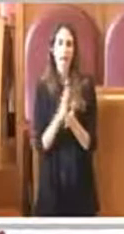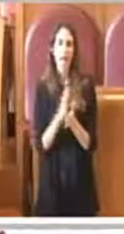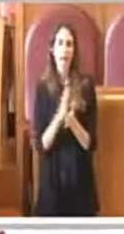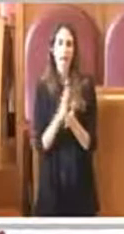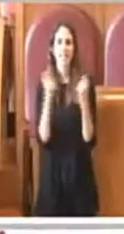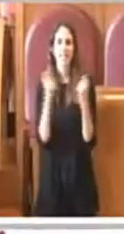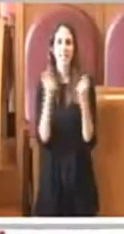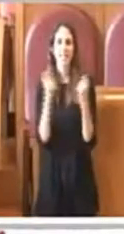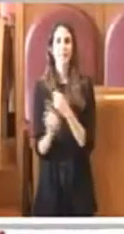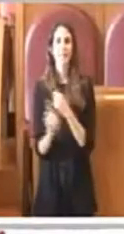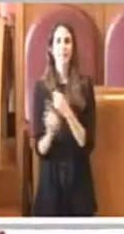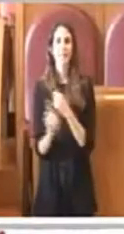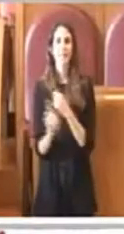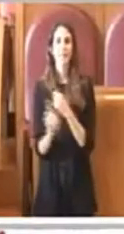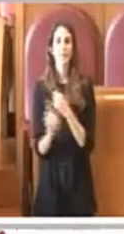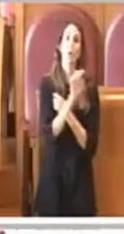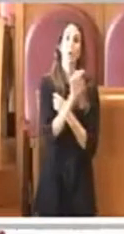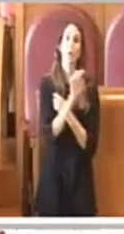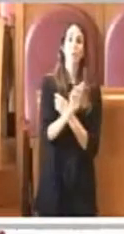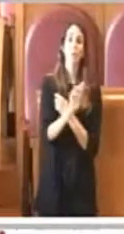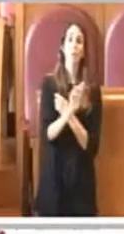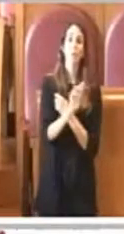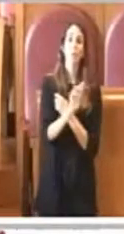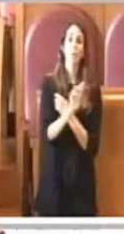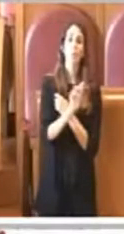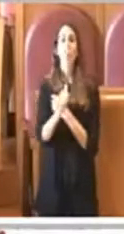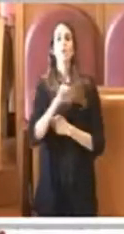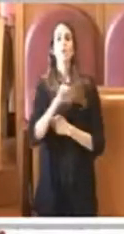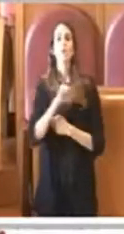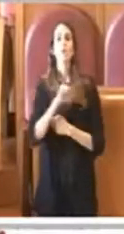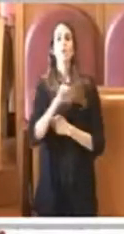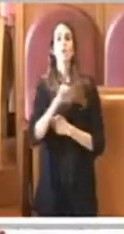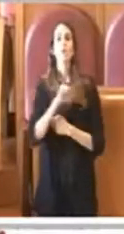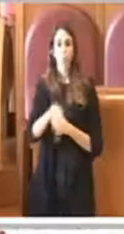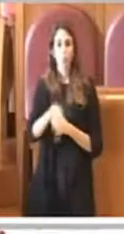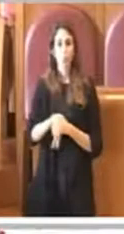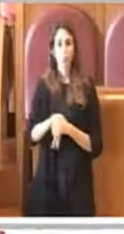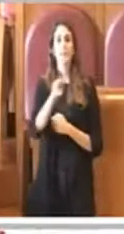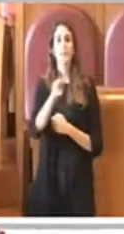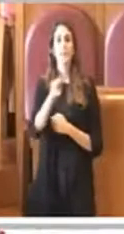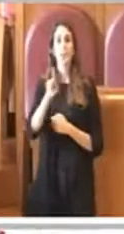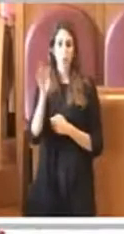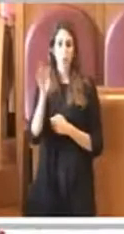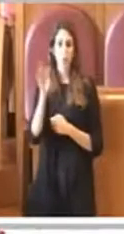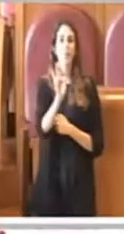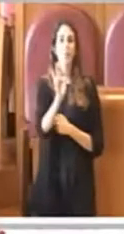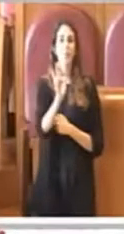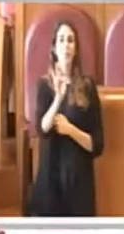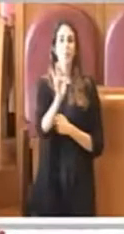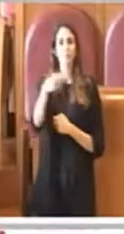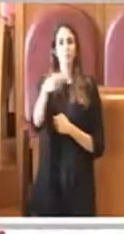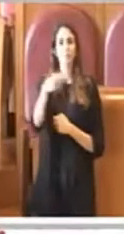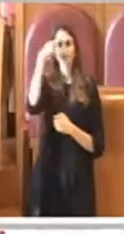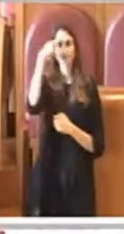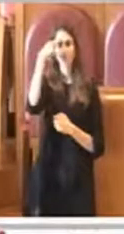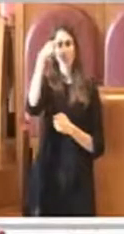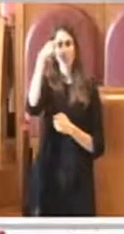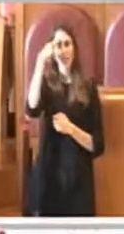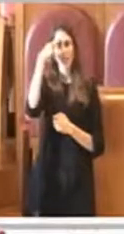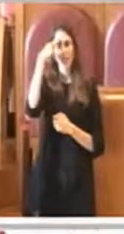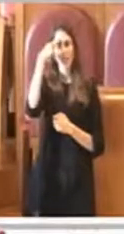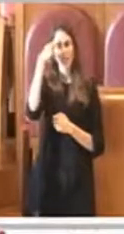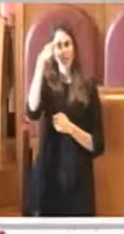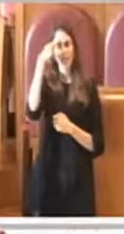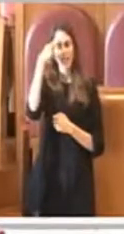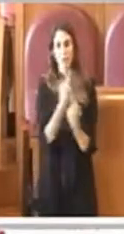4, 11 e 12 giugno del 2021, volti a ricordare il tragico